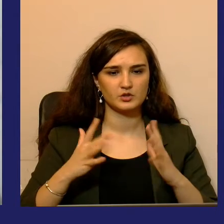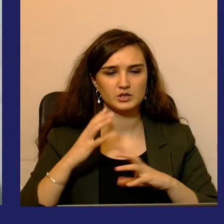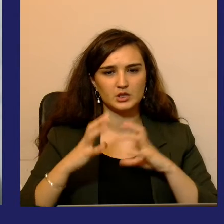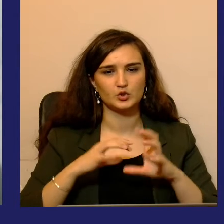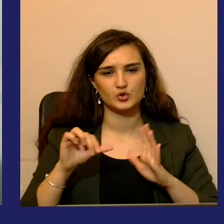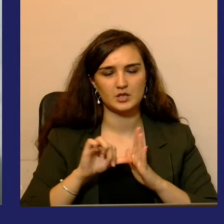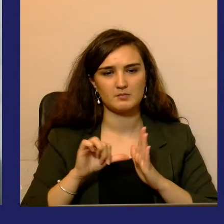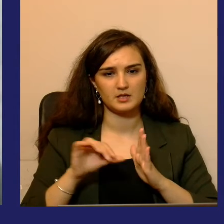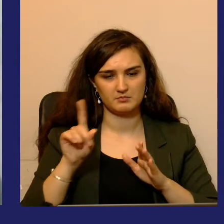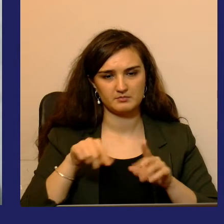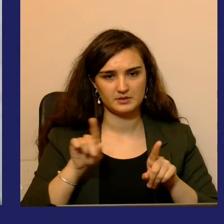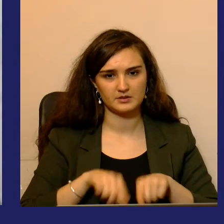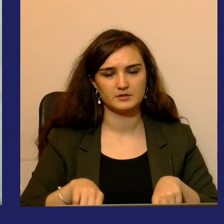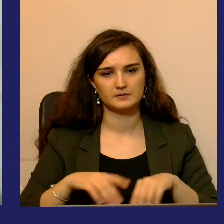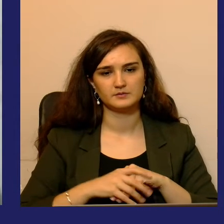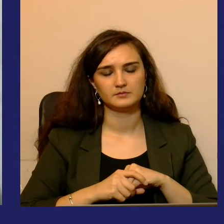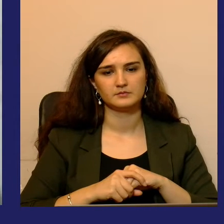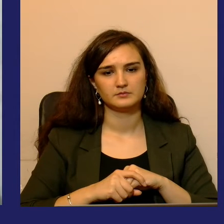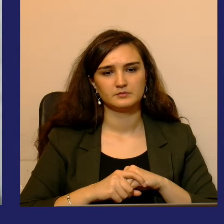საერთაშორისო დახმარებებსაც.